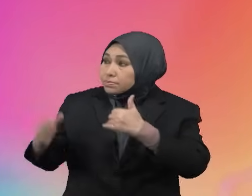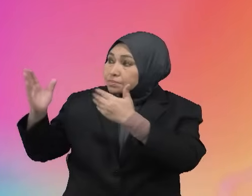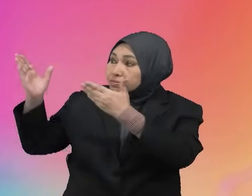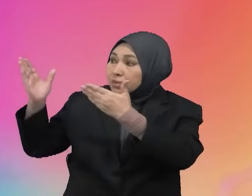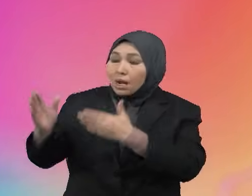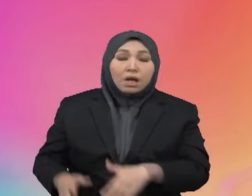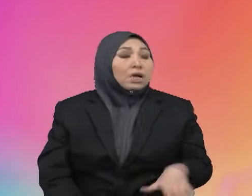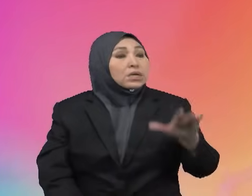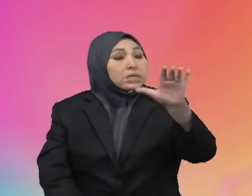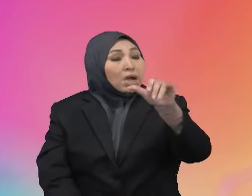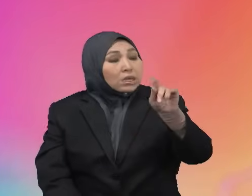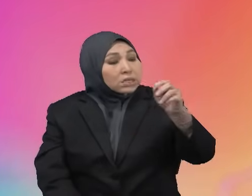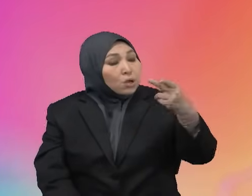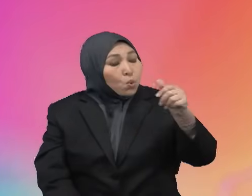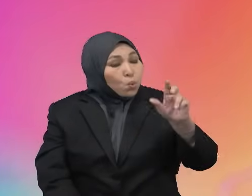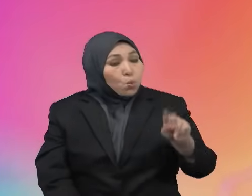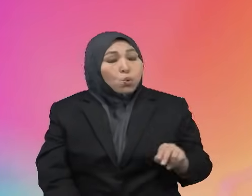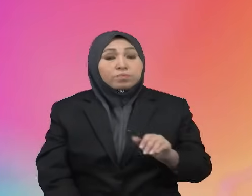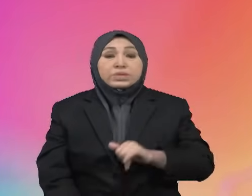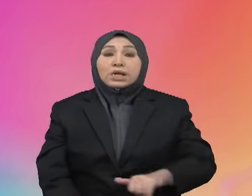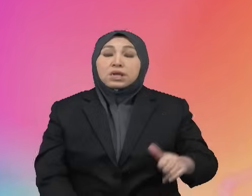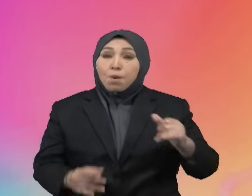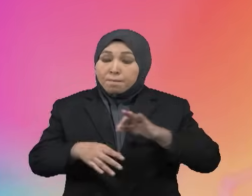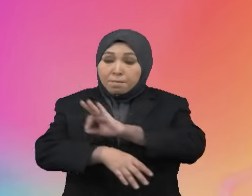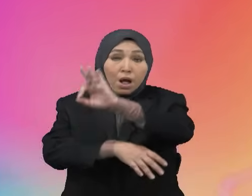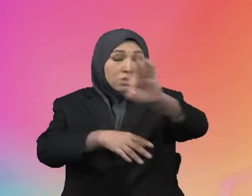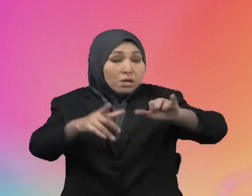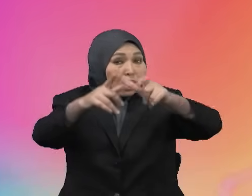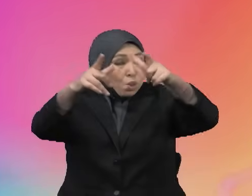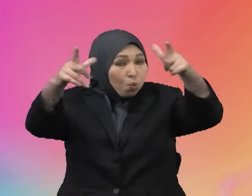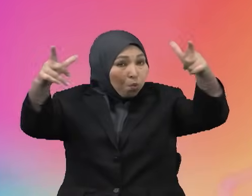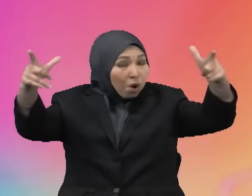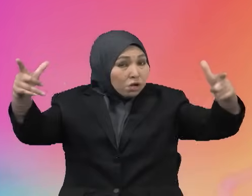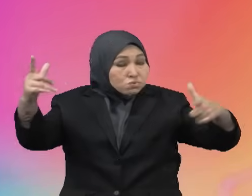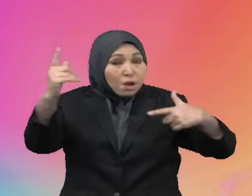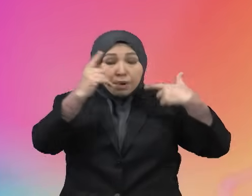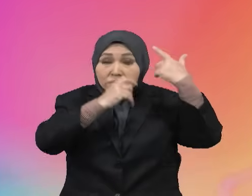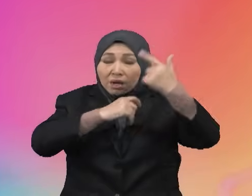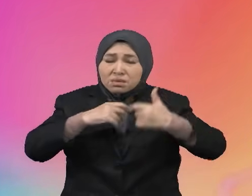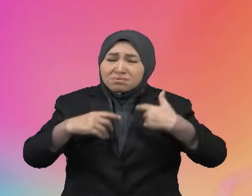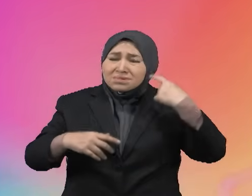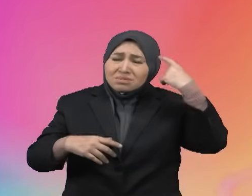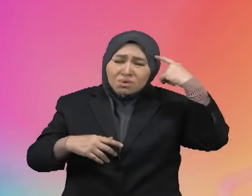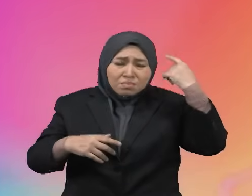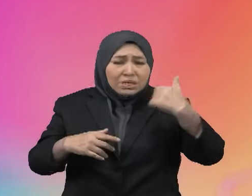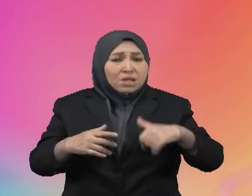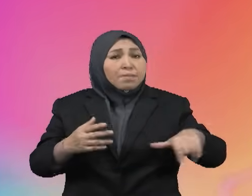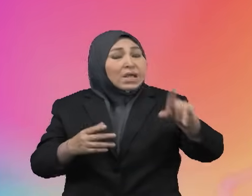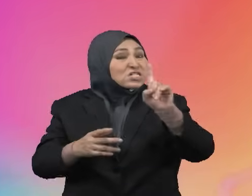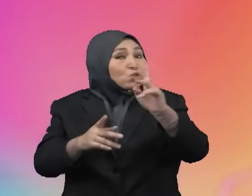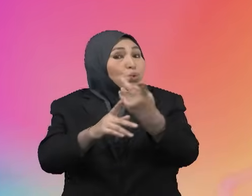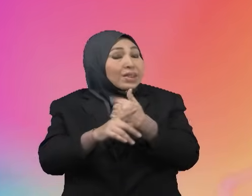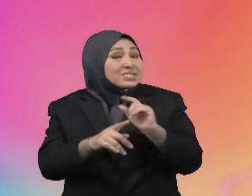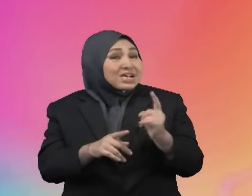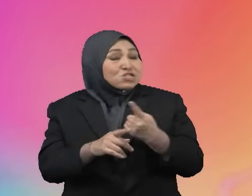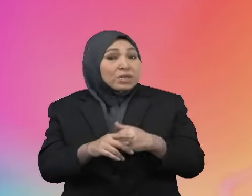ard. Yatihu itu maksudnya padang yang luas, mengembara dalam kebingungan ataupun berlegar. Sekali saja di